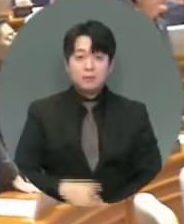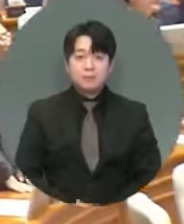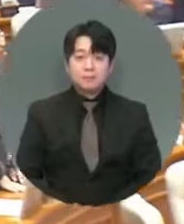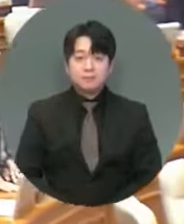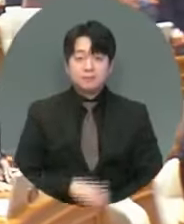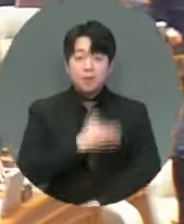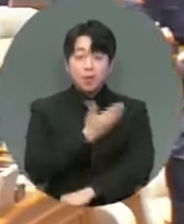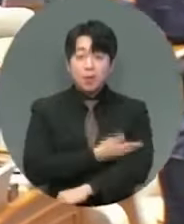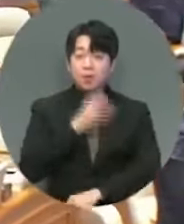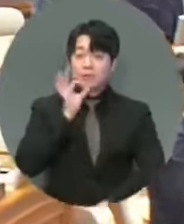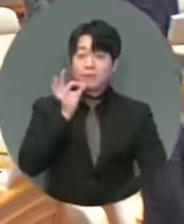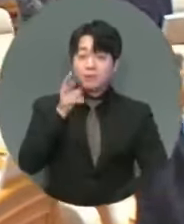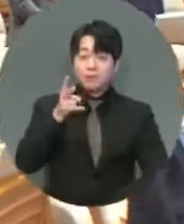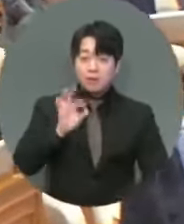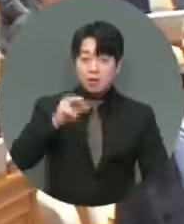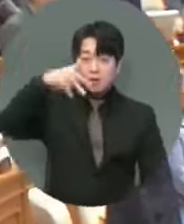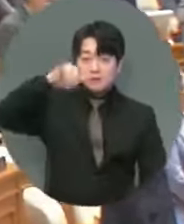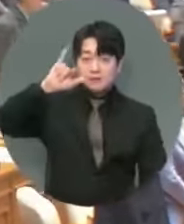권영진 의원,